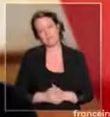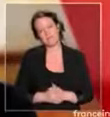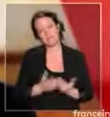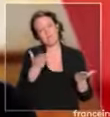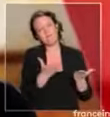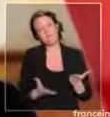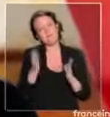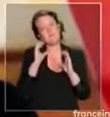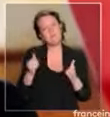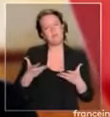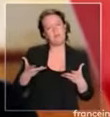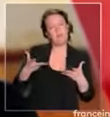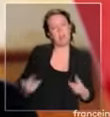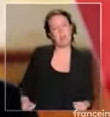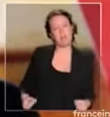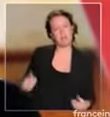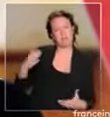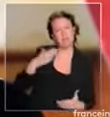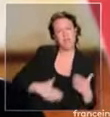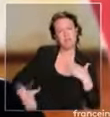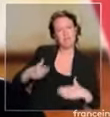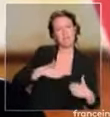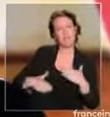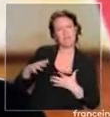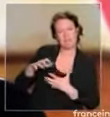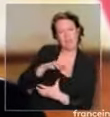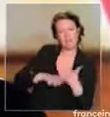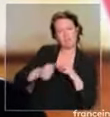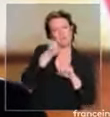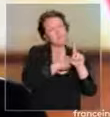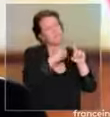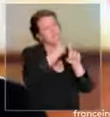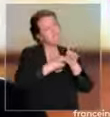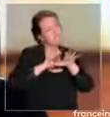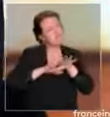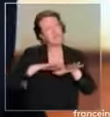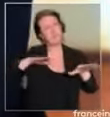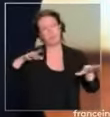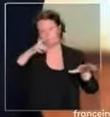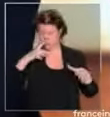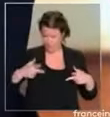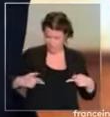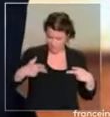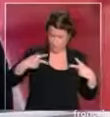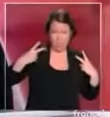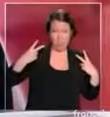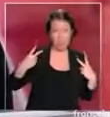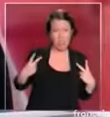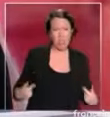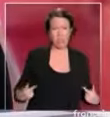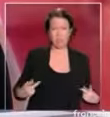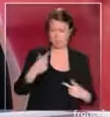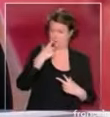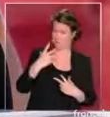ainsi tu de cinq années de confrontation permanente de dégradation de son niveau de vie de privation y compris des libertés